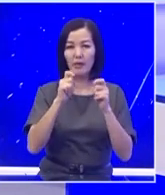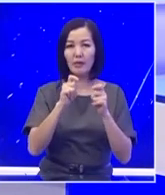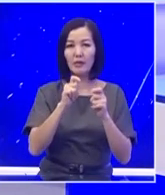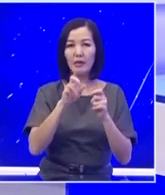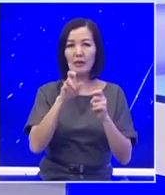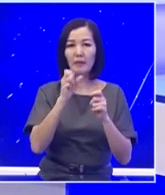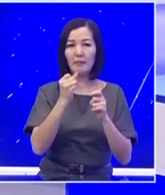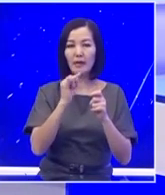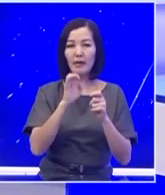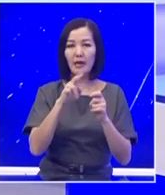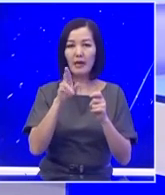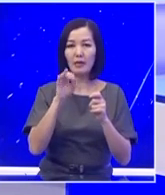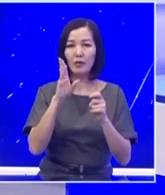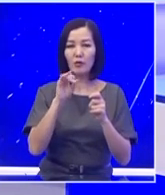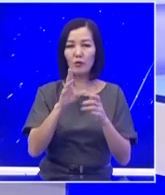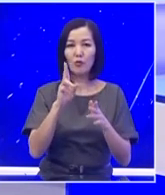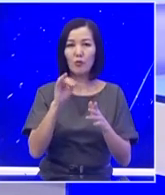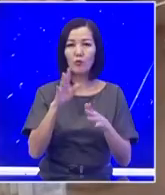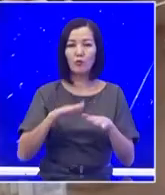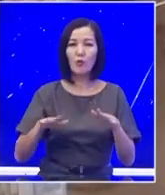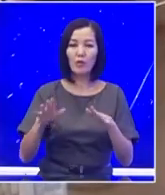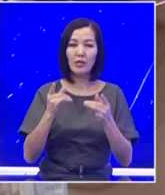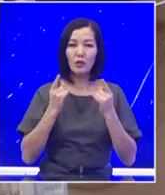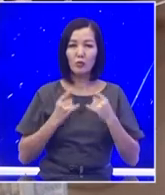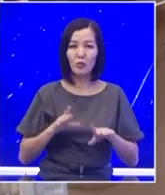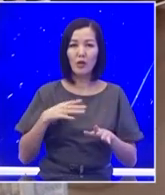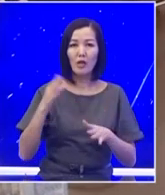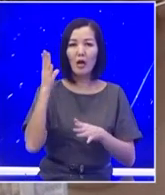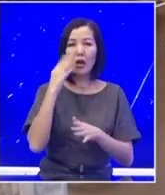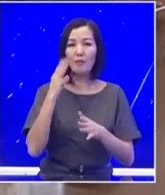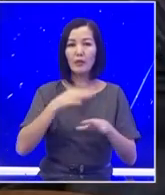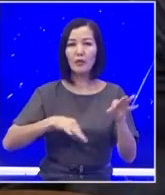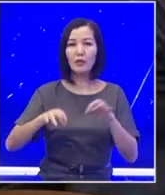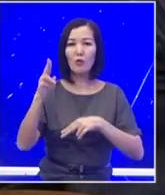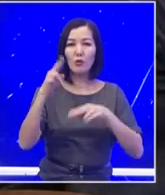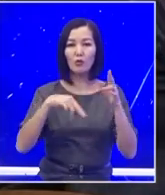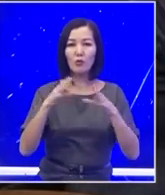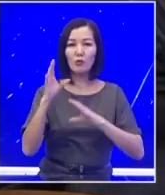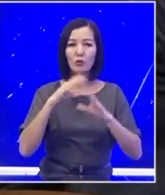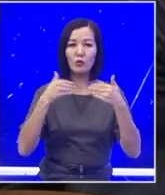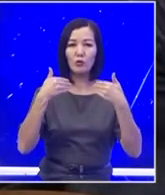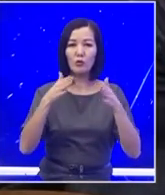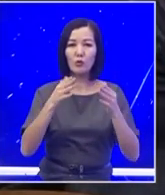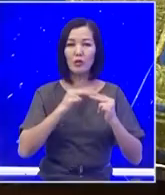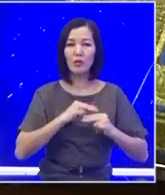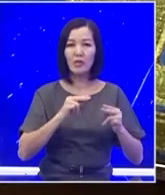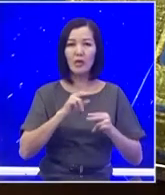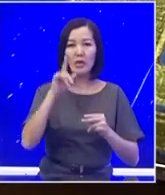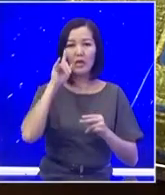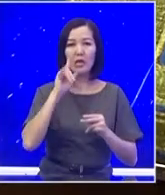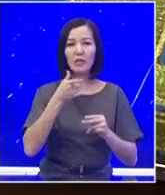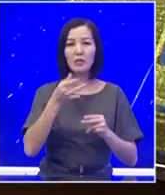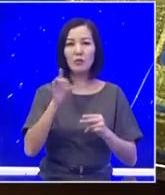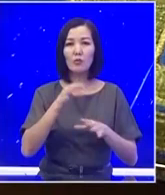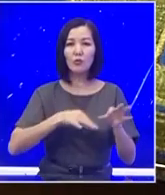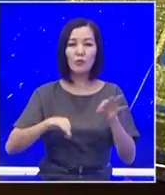Қаби Байәділұлы Баулықов Көксу ауданының тумасы. Алматы сәулет құрылыс институтының түлегі. Еңбек жолын Қазгорстрой проект